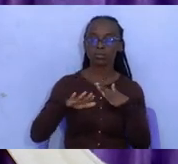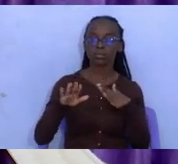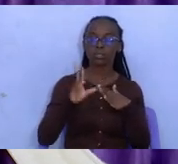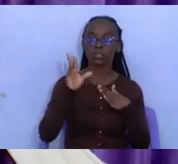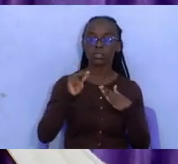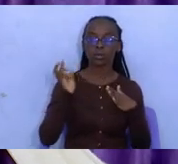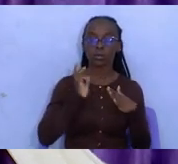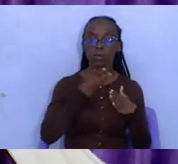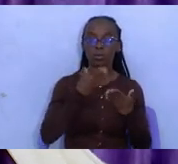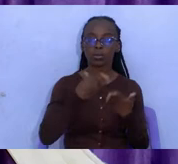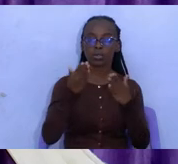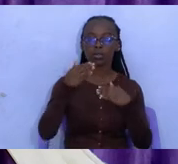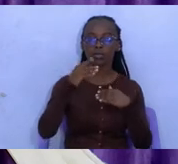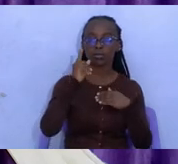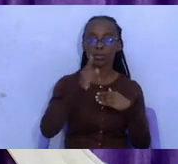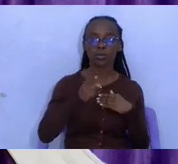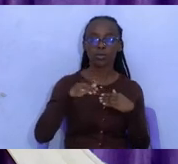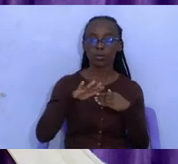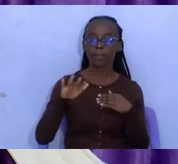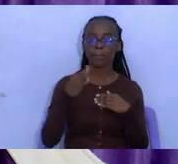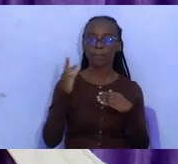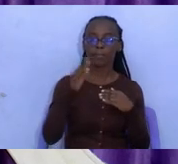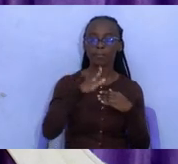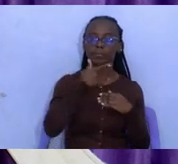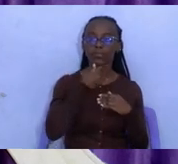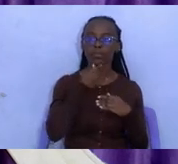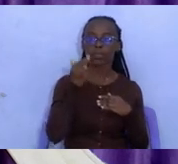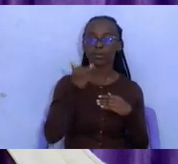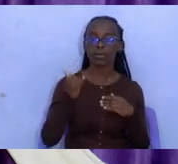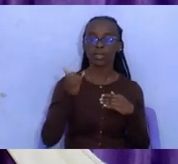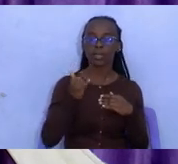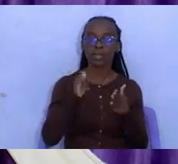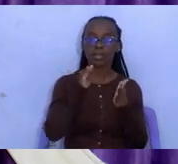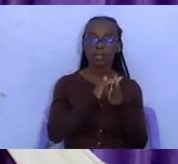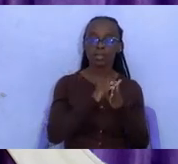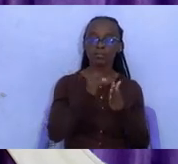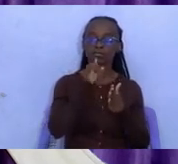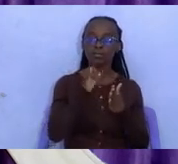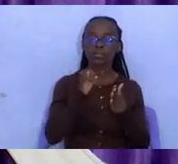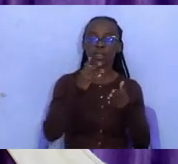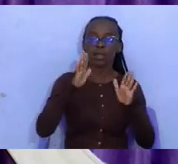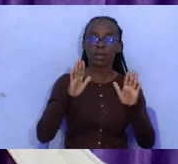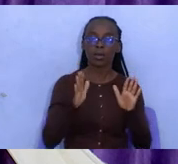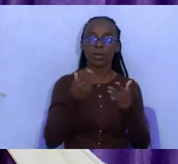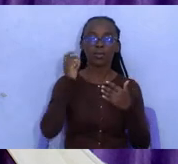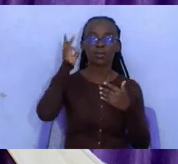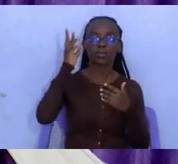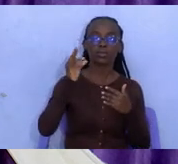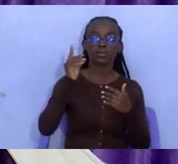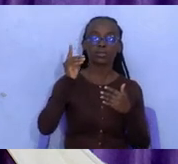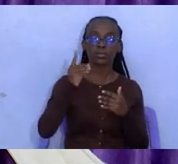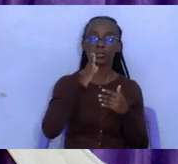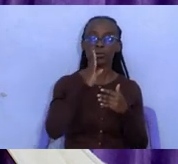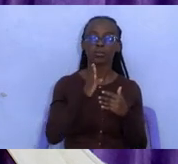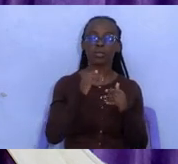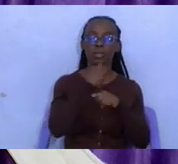Tunakupatia nafasi ya baba yako kwa sababu hivyo ndo vile inafaa kuwa. Miaka 16